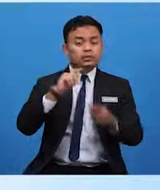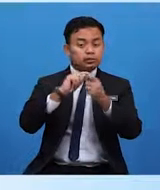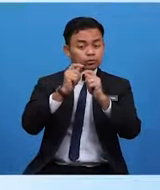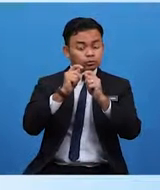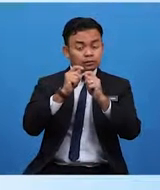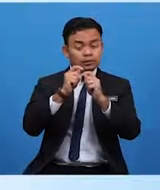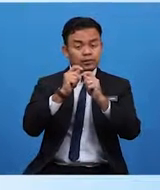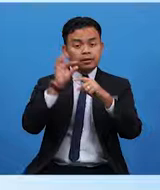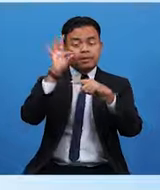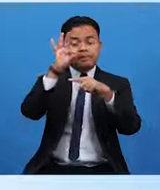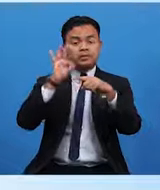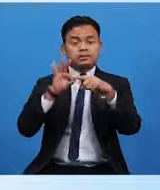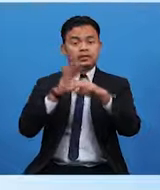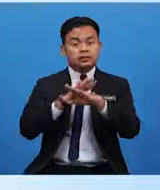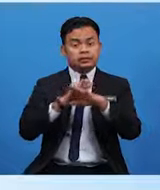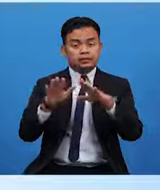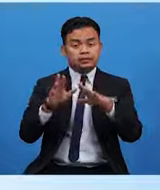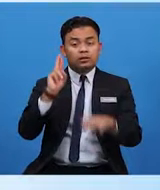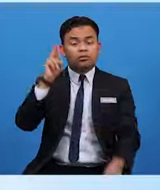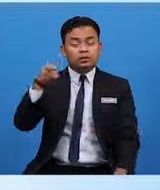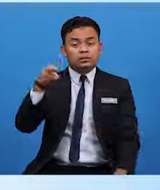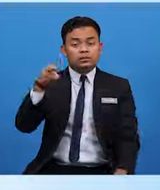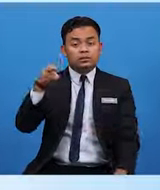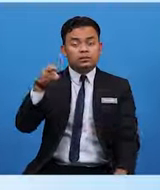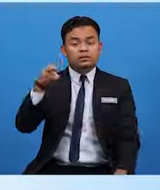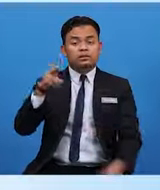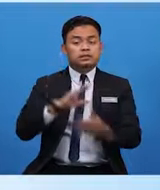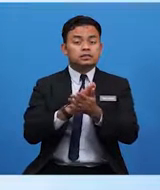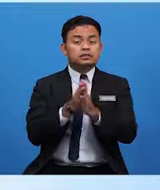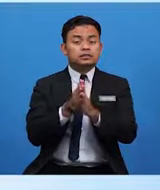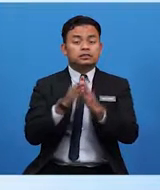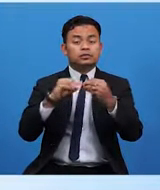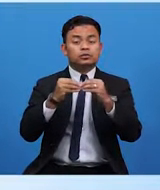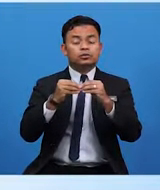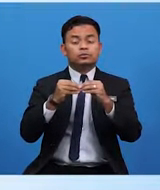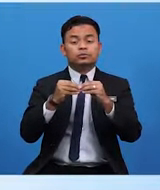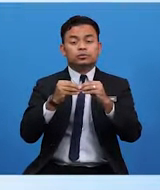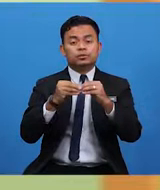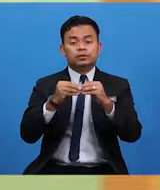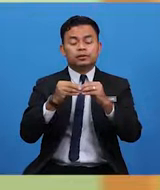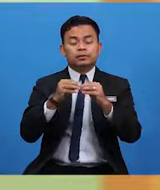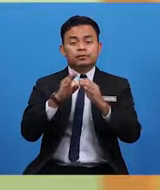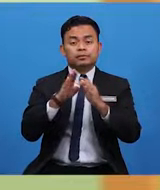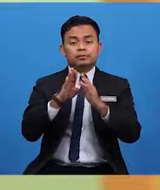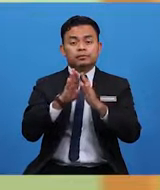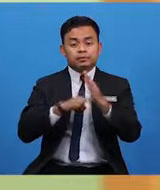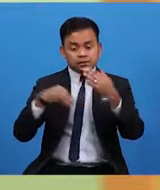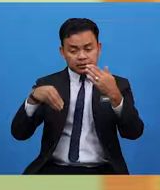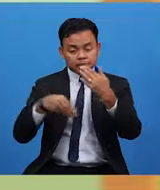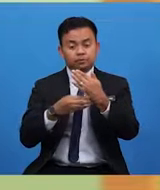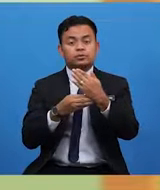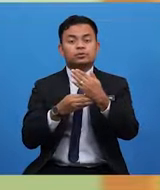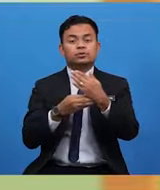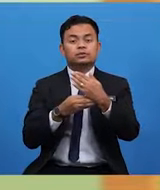kepada nomor bercampur dan sebaliknya sebelum kita